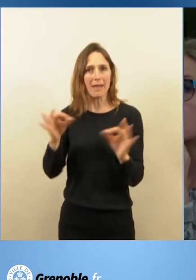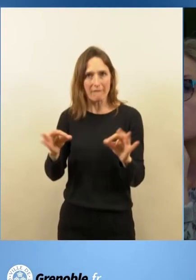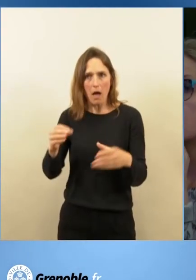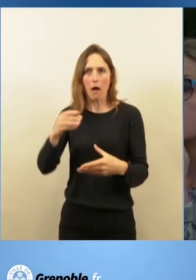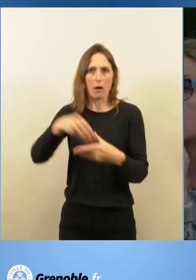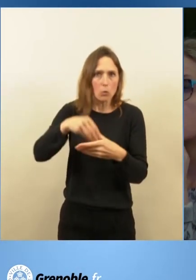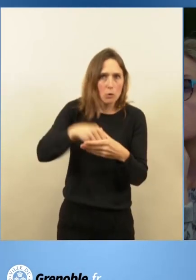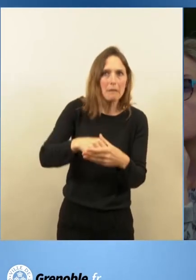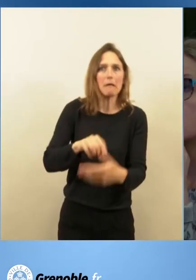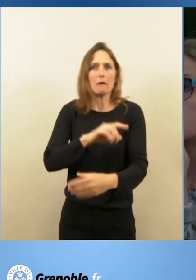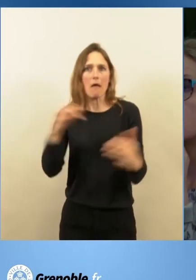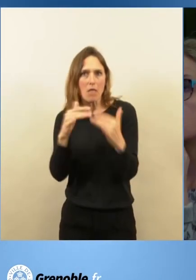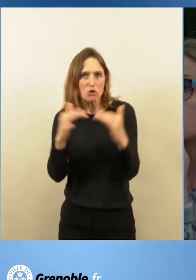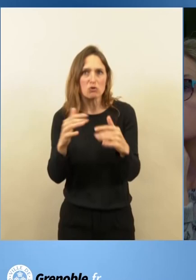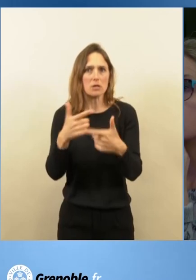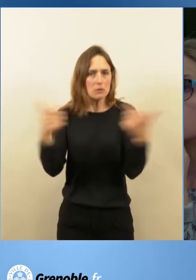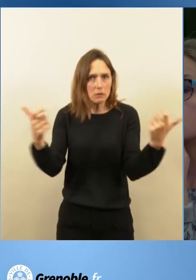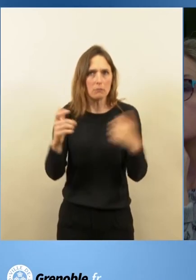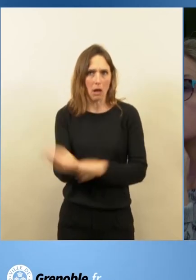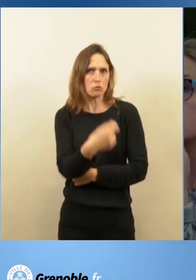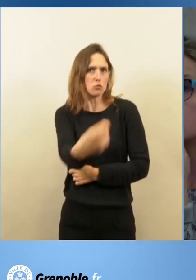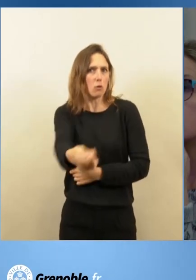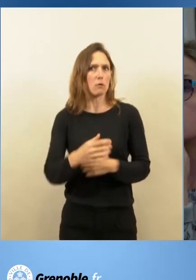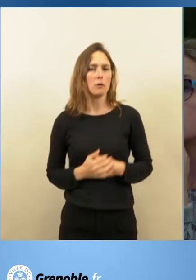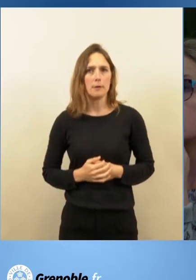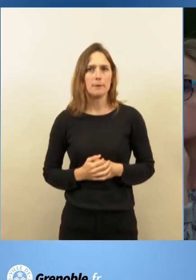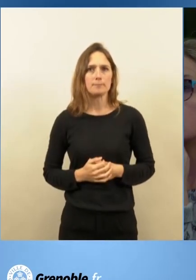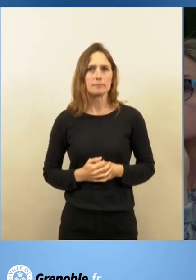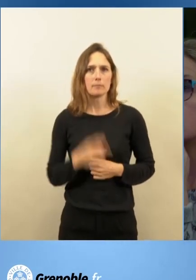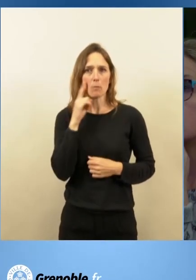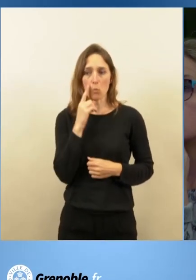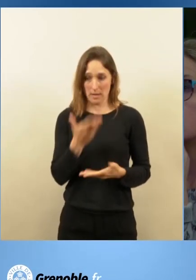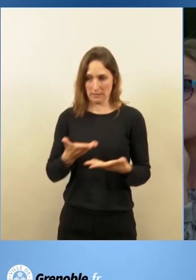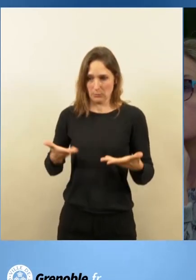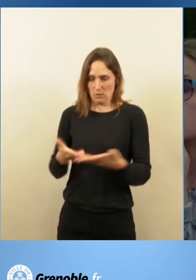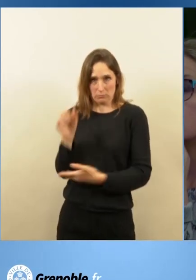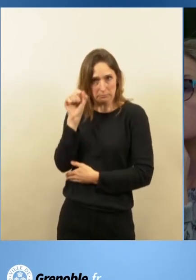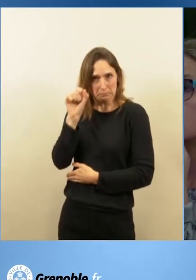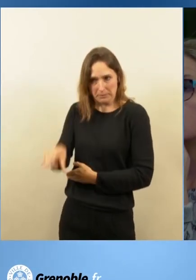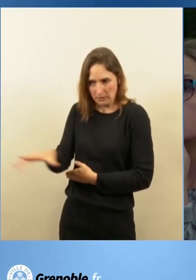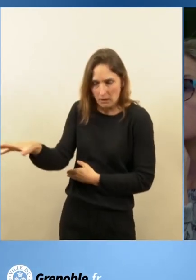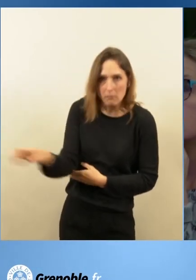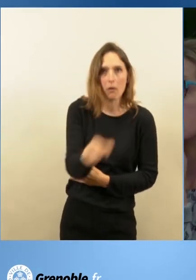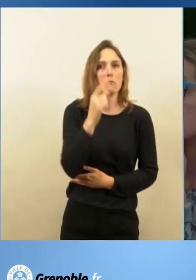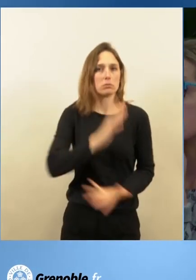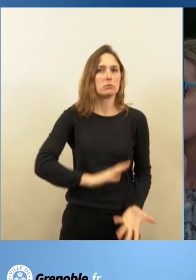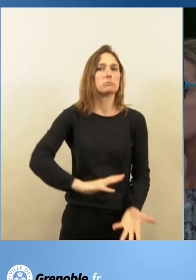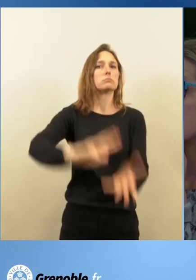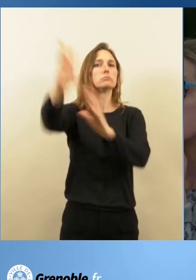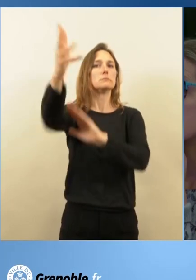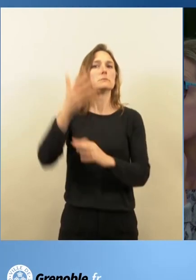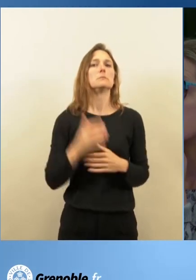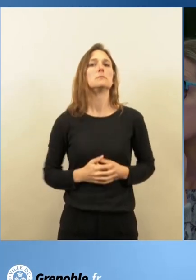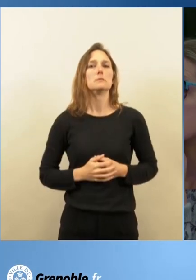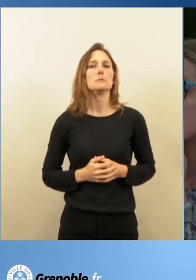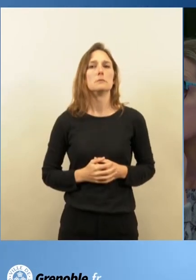d'énergie évidemment parce que c'est en partant de ces sujets là que vous pourriez faire évoluer favorablement cette thématique